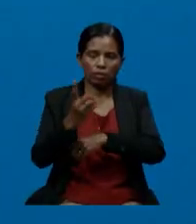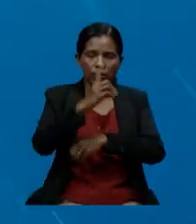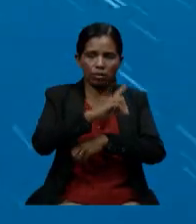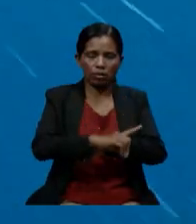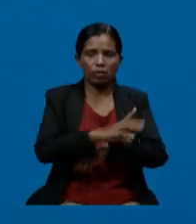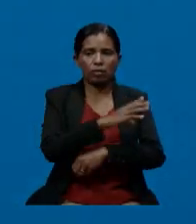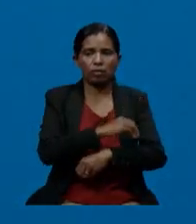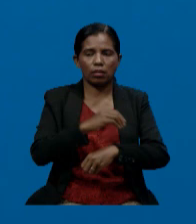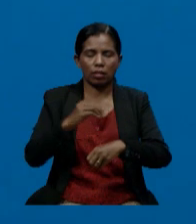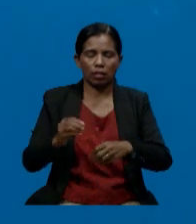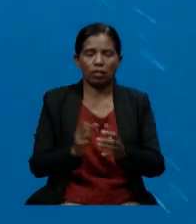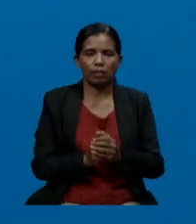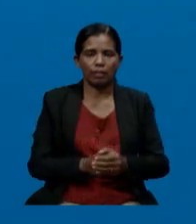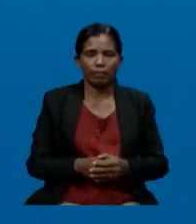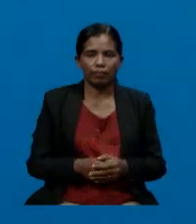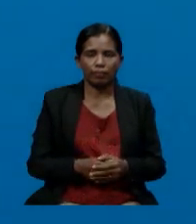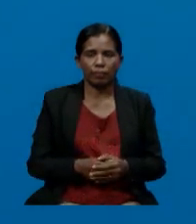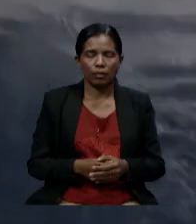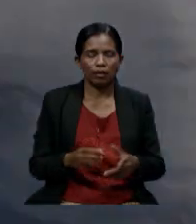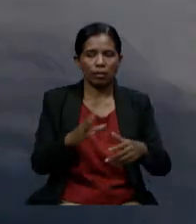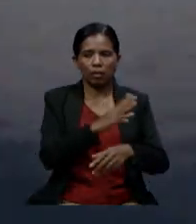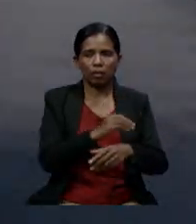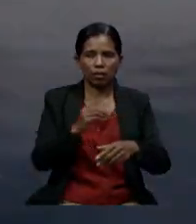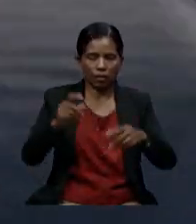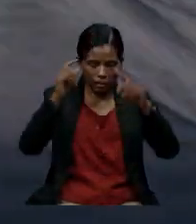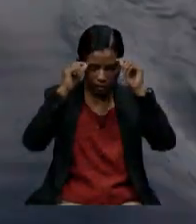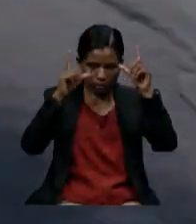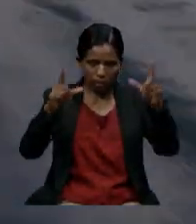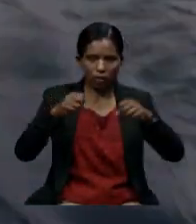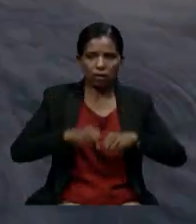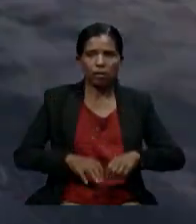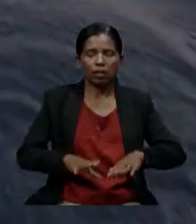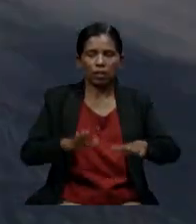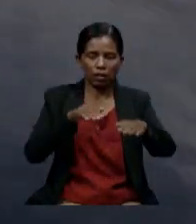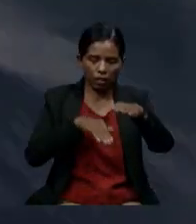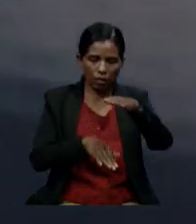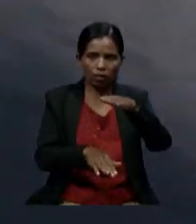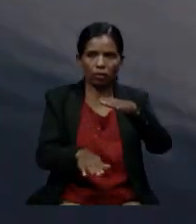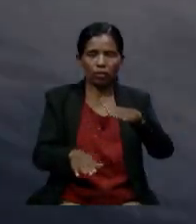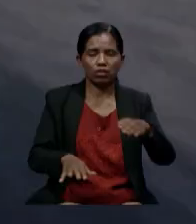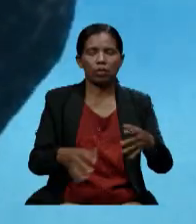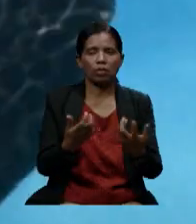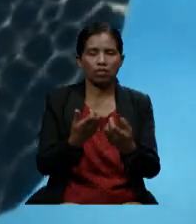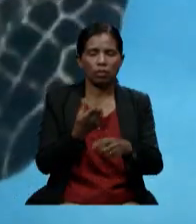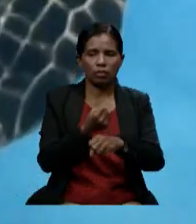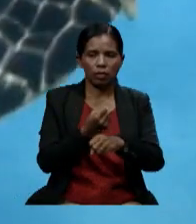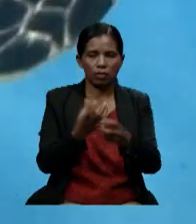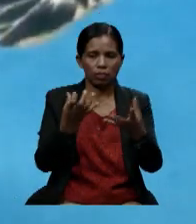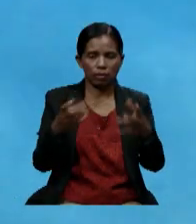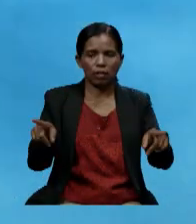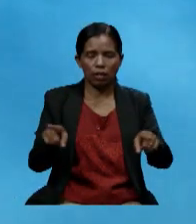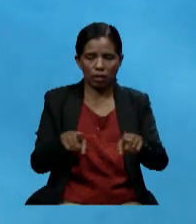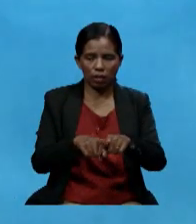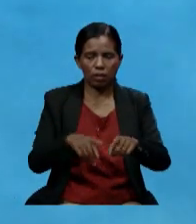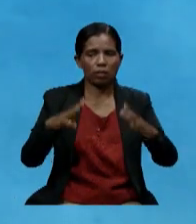dugons, kakarau tasi. Nunemos, Timor Leste ne tasi okos ho koral oi-oi, ne sayhanesang